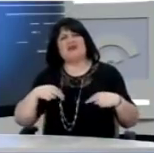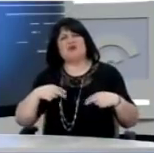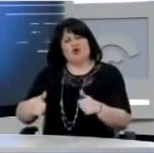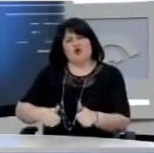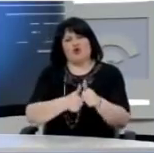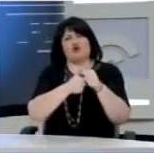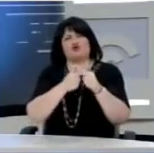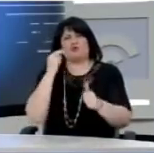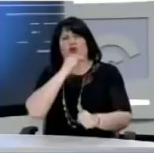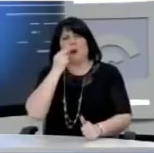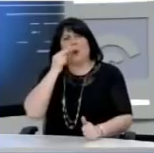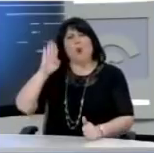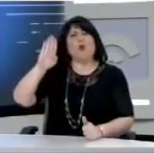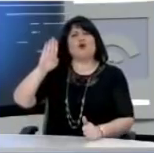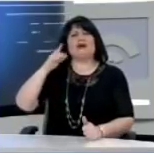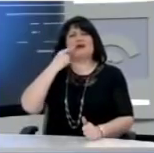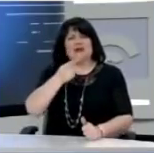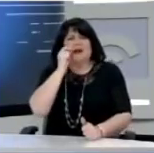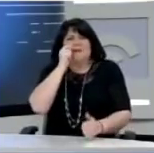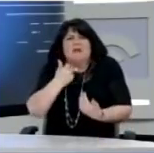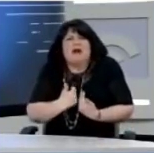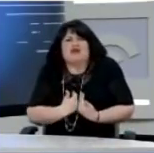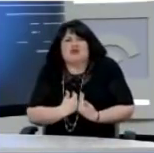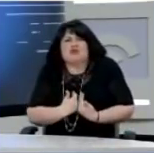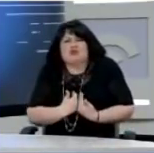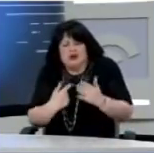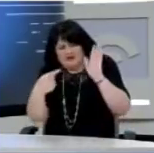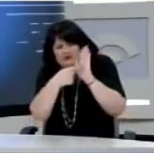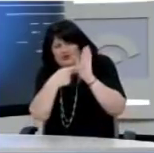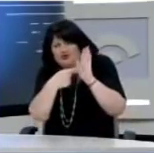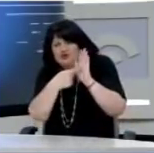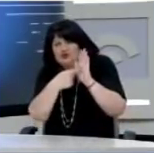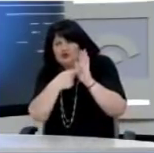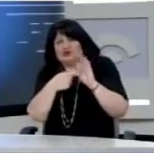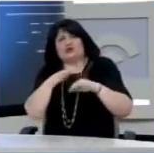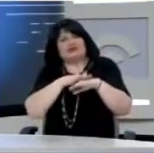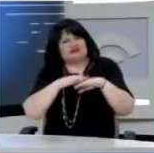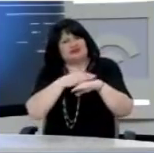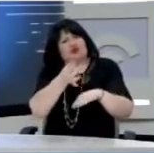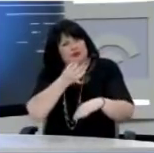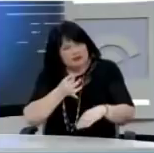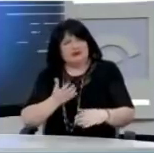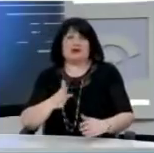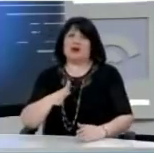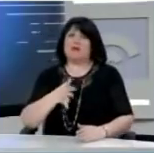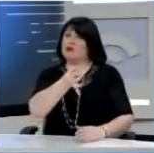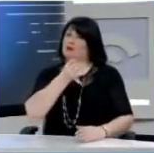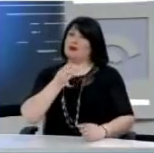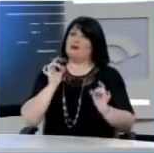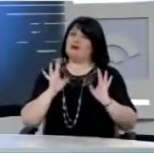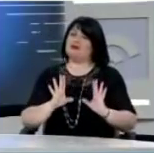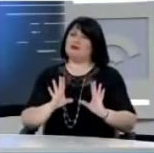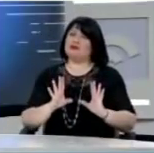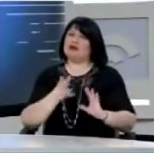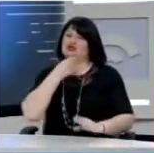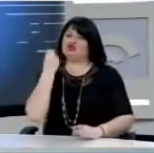πρωθυπουργό της Χούντας και να λέει ότι αυτός ήταν ο πατέρας μου. Εντάξει, ζητήσατε μια μικρή συγγνώμη. Προφανώς όμως δεν είπατε τίποτα για την αθλειότητα που